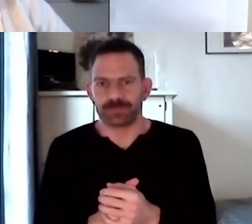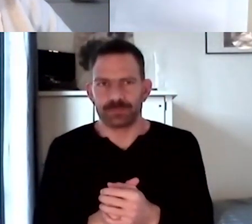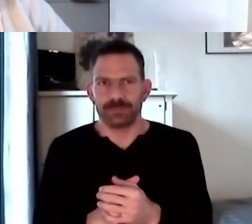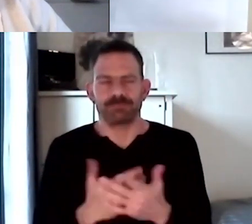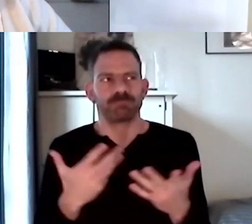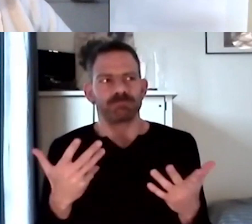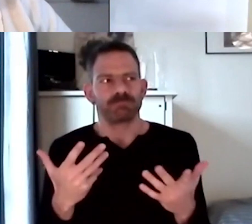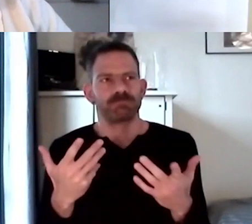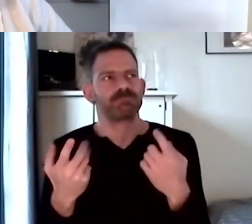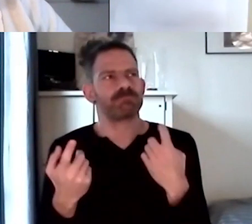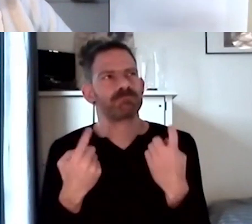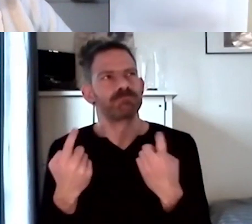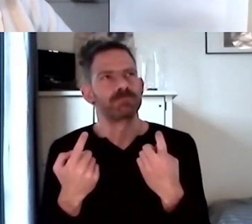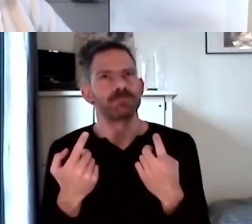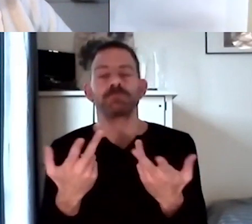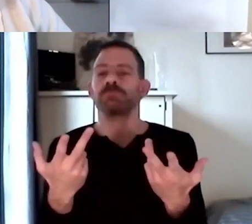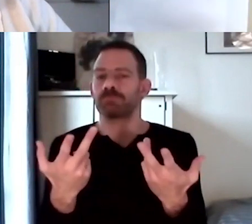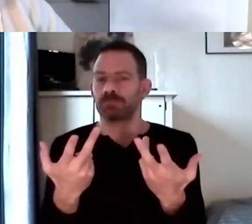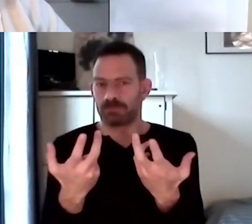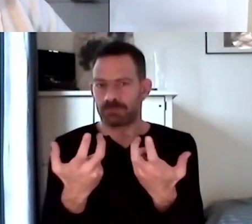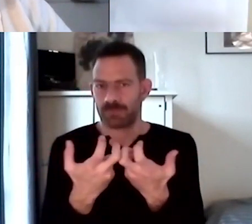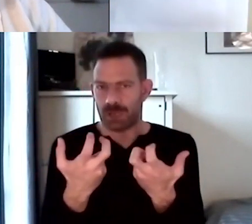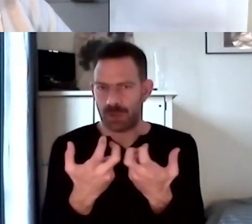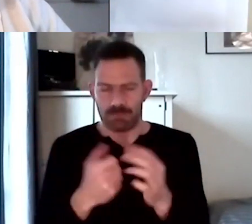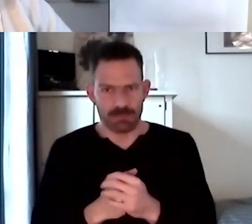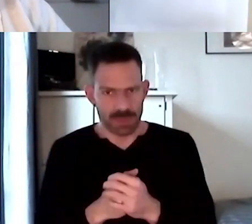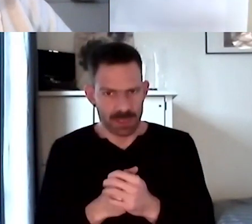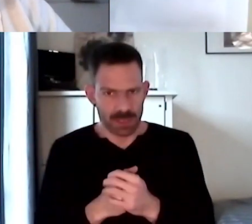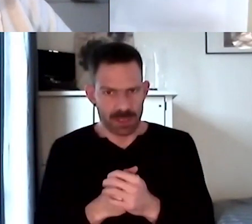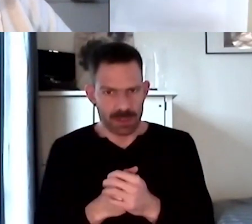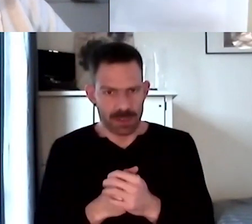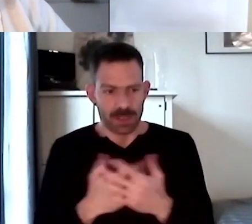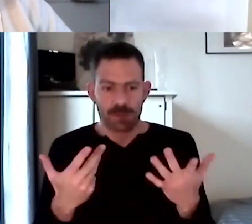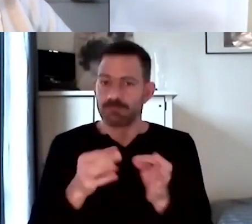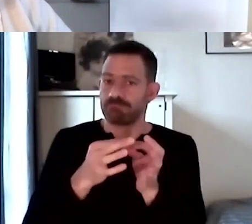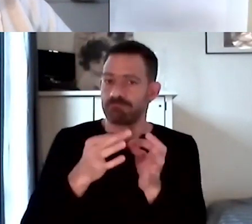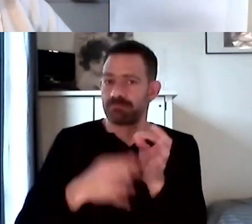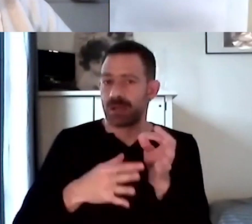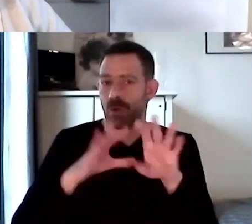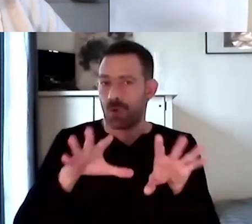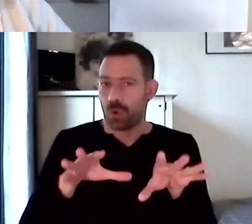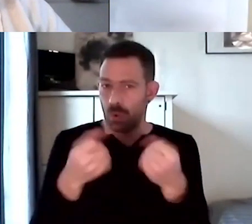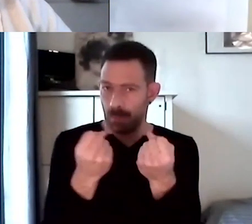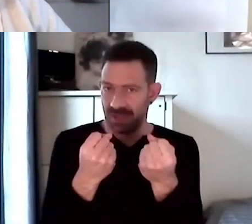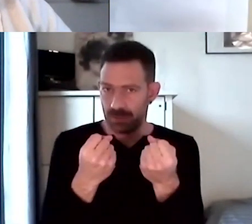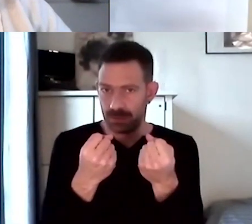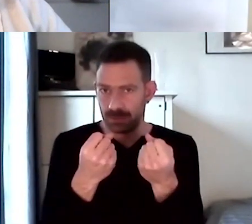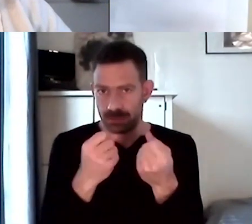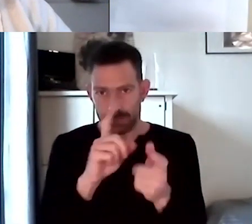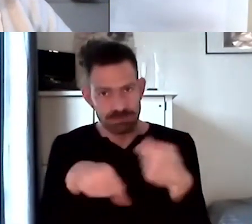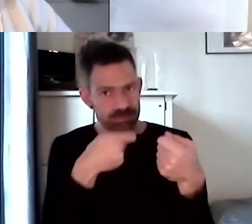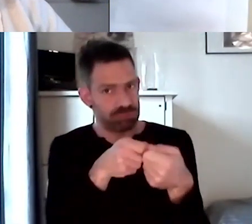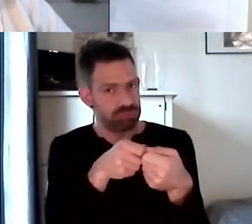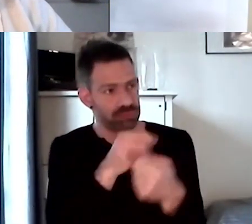Est-ce que, par exemple, le fait d'adapter le bilan de compétences aux besoins de la personne ou à